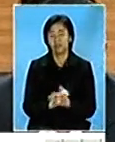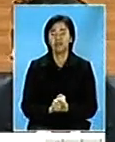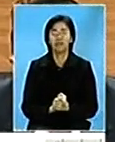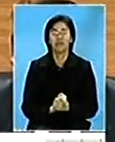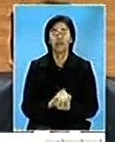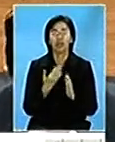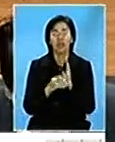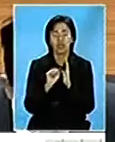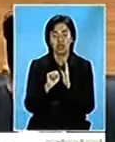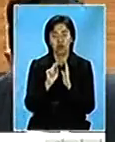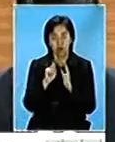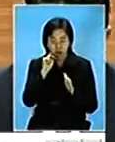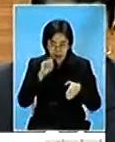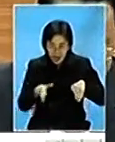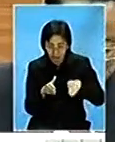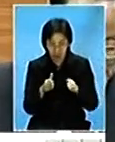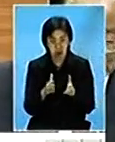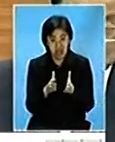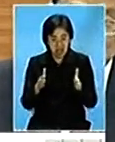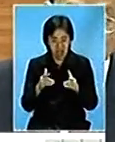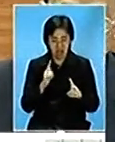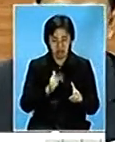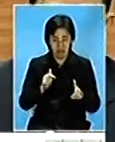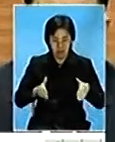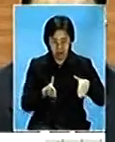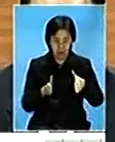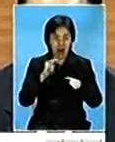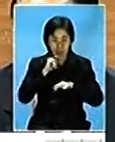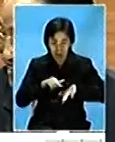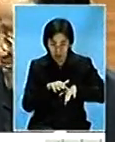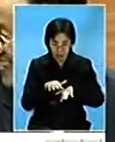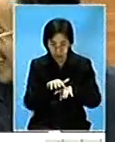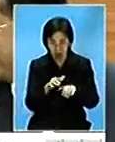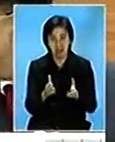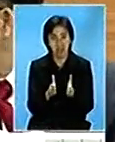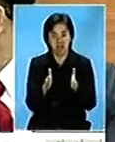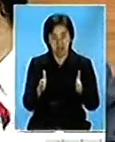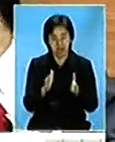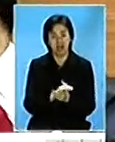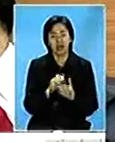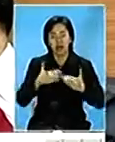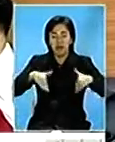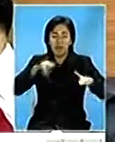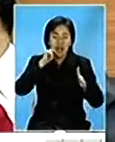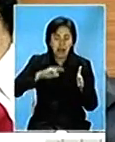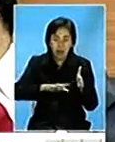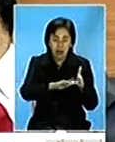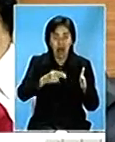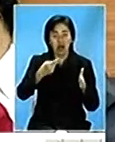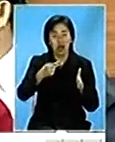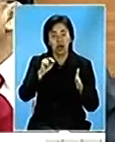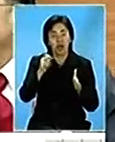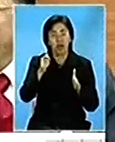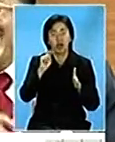สกลนครนี่มีลำน้ำใหญ่คือเป็นแม่น้ำระดับใหญ่คือเป็นทะเลสาบคือหนองหารส่ว